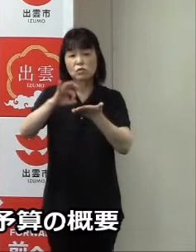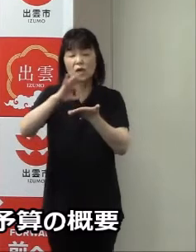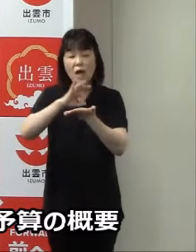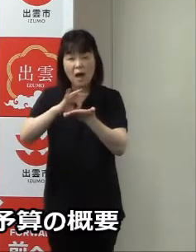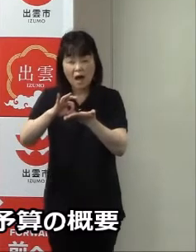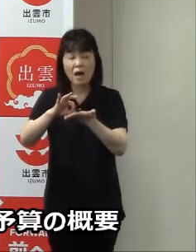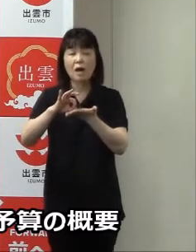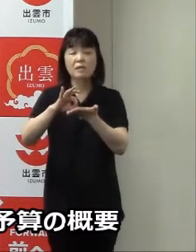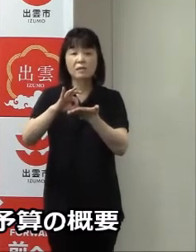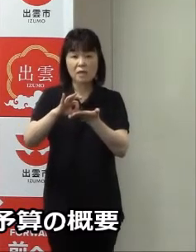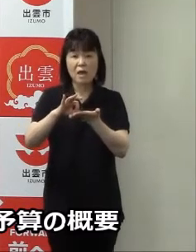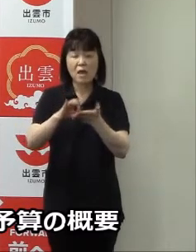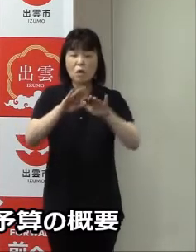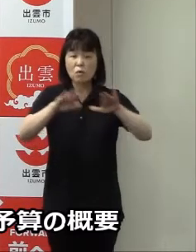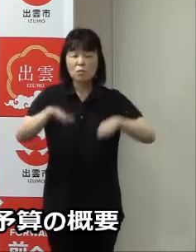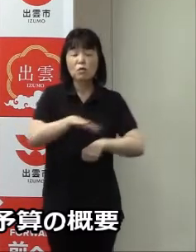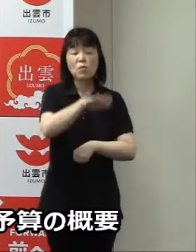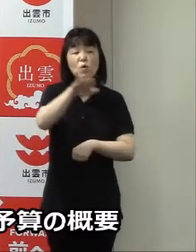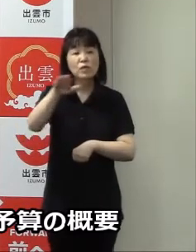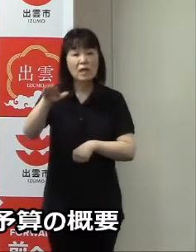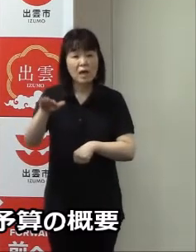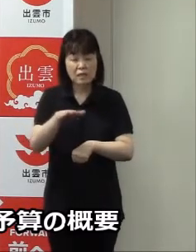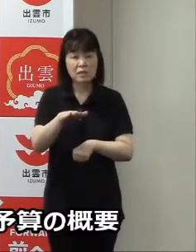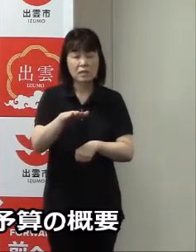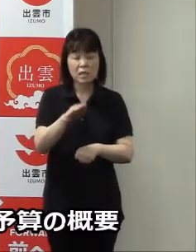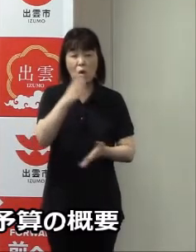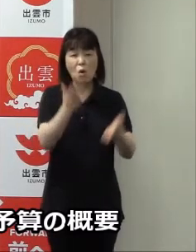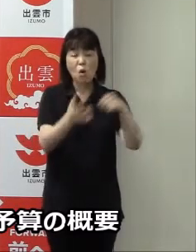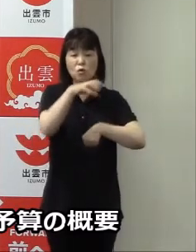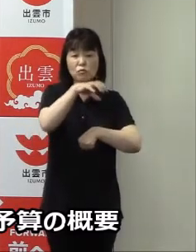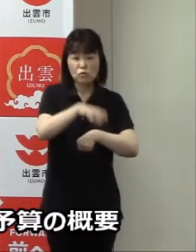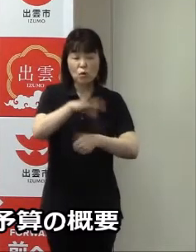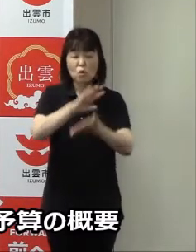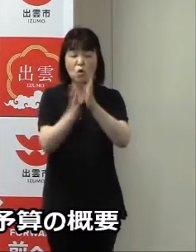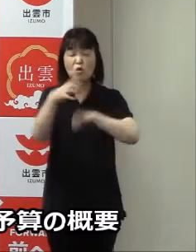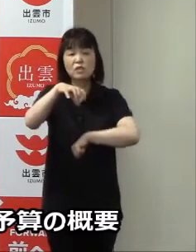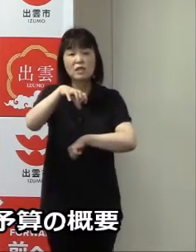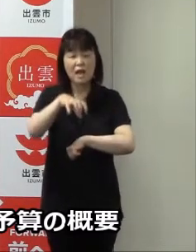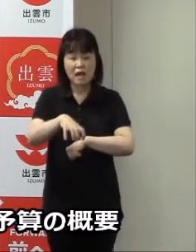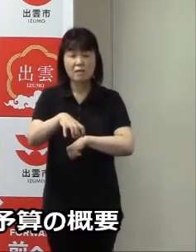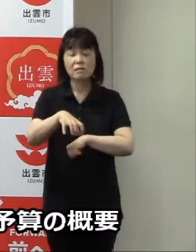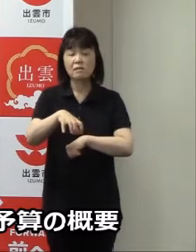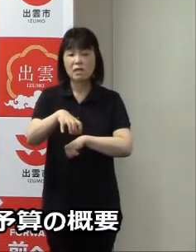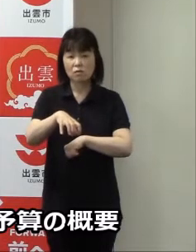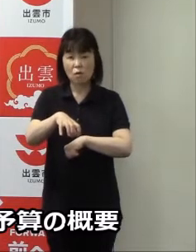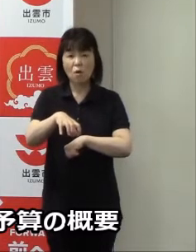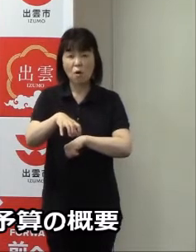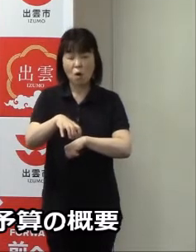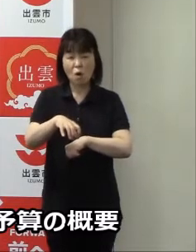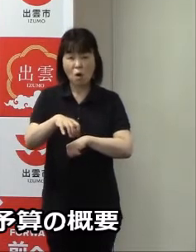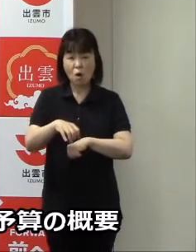制約されている子どもたちのための私立保育所、幼稚園の